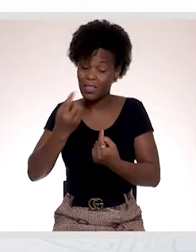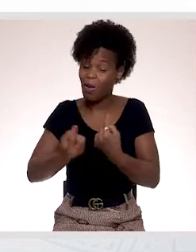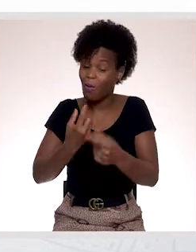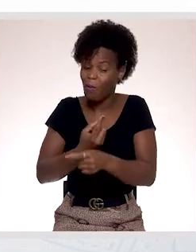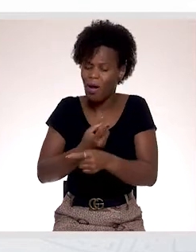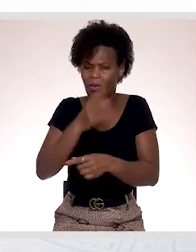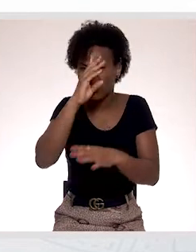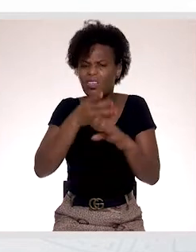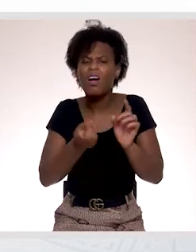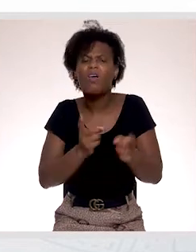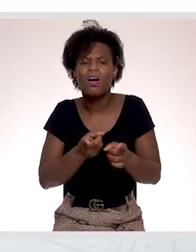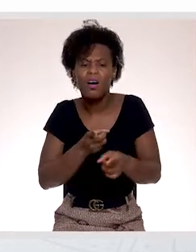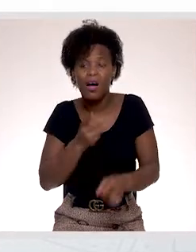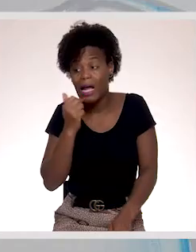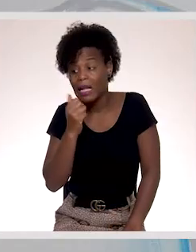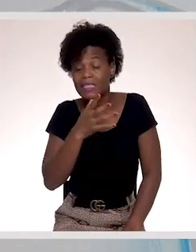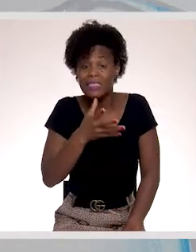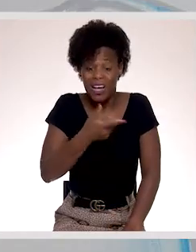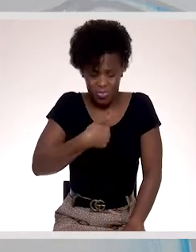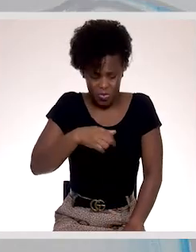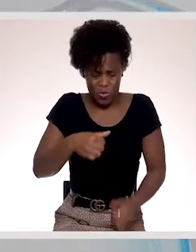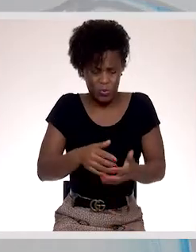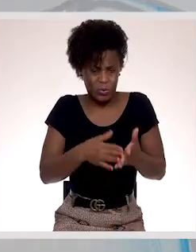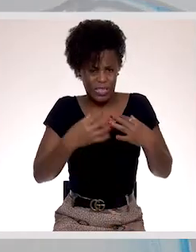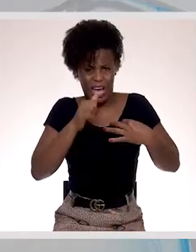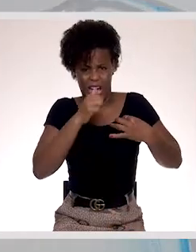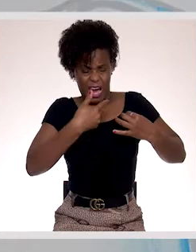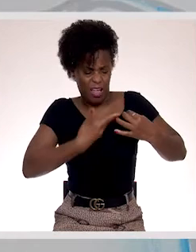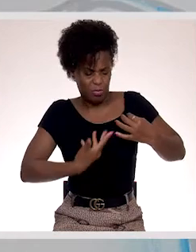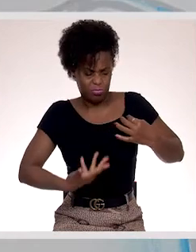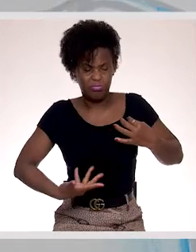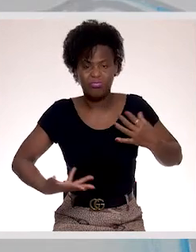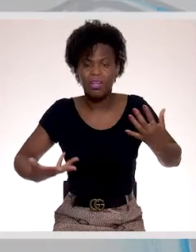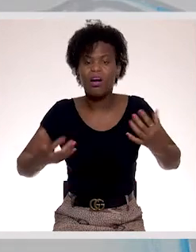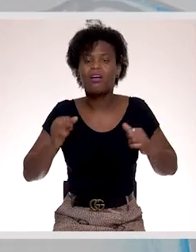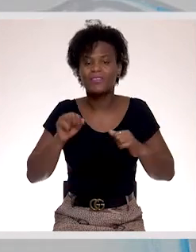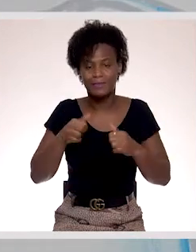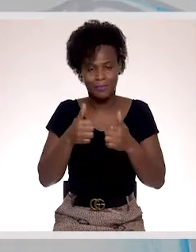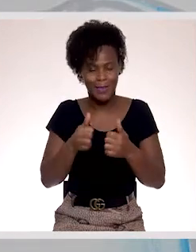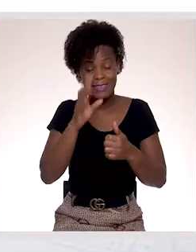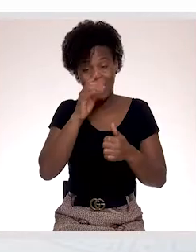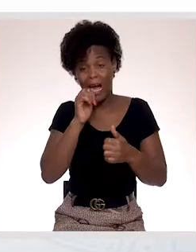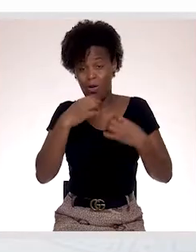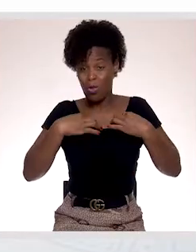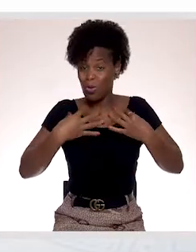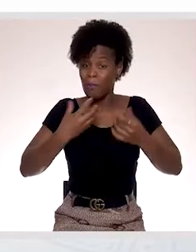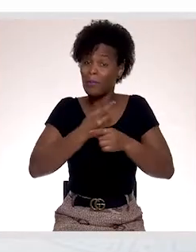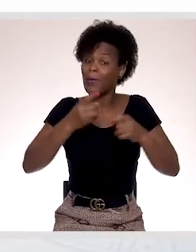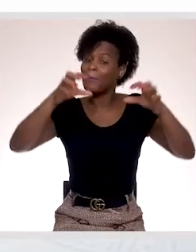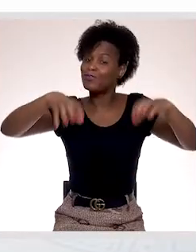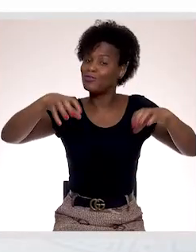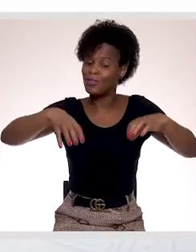Qu'est-ce qui se passe? Ils disent, nous sommes tous mouillés. Très bien, donc s'ils sont mouillés, c'est parce qu'il pleut.